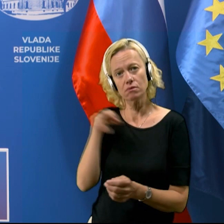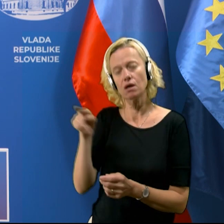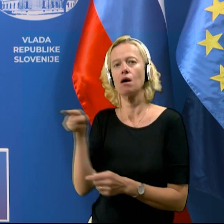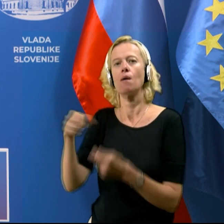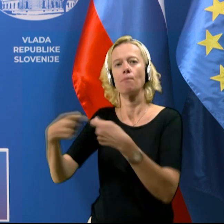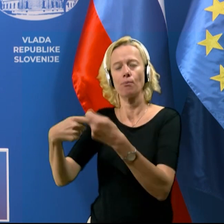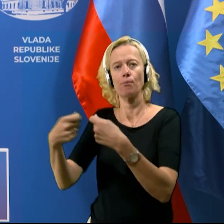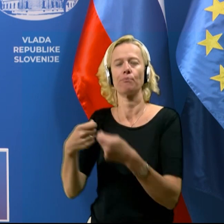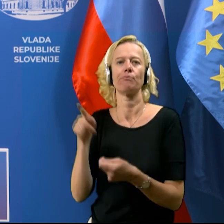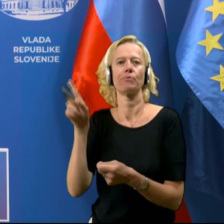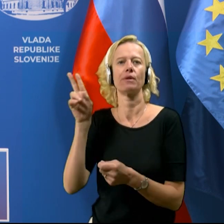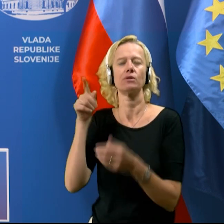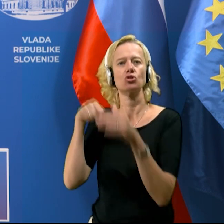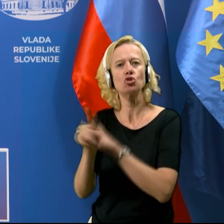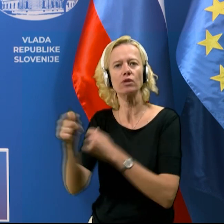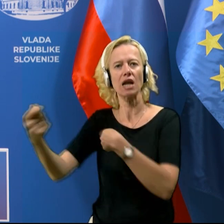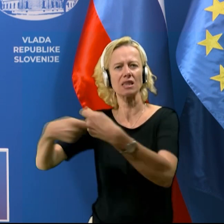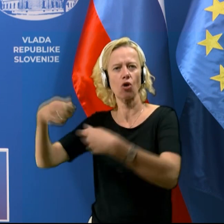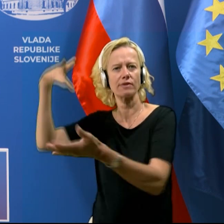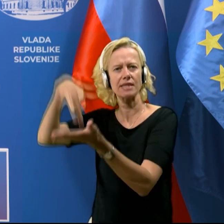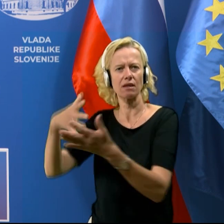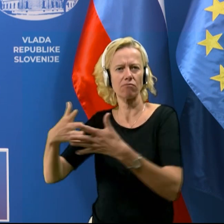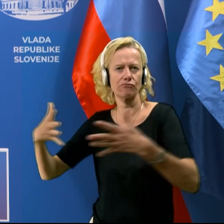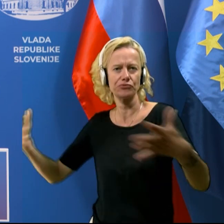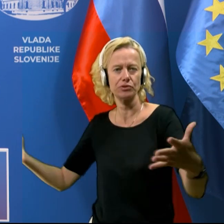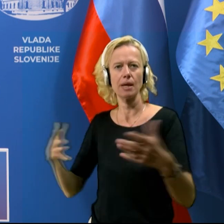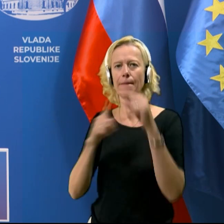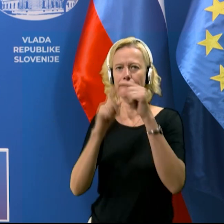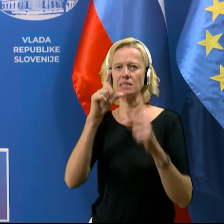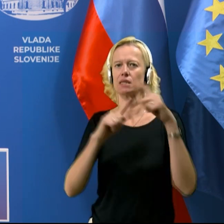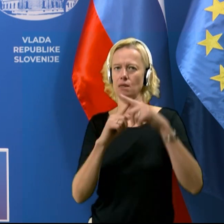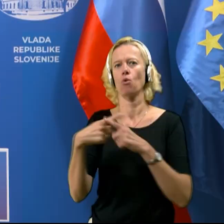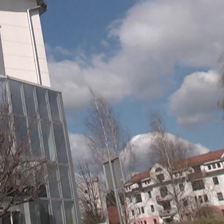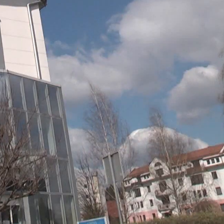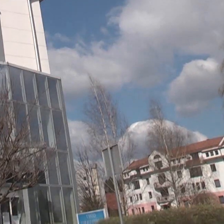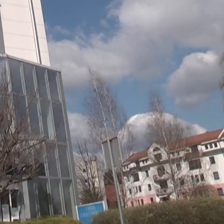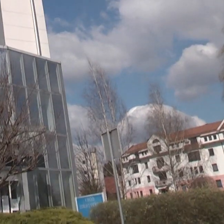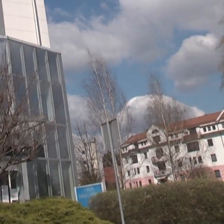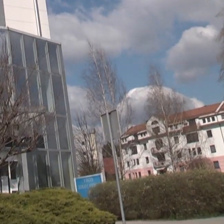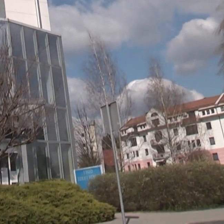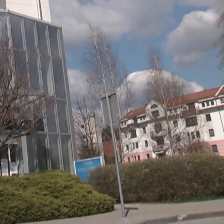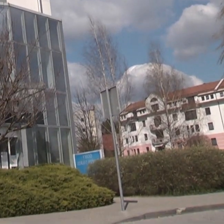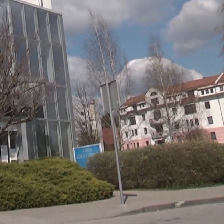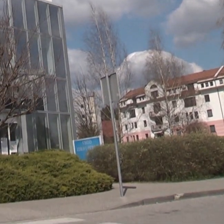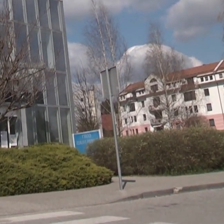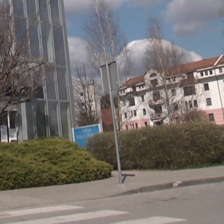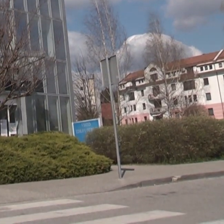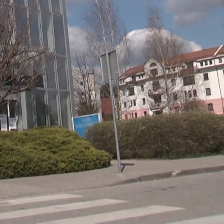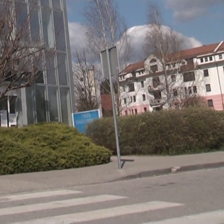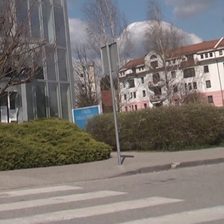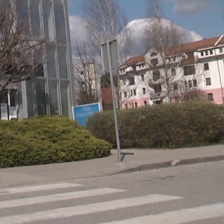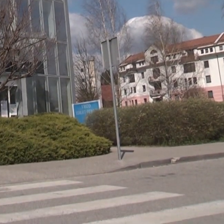prodajalno, ki se nahaja znotraj trgovskega centra, pa PCT pogoj potrebujete. Enako velja za specializirane